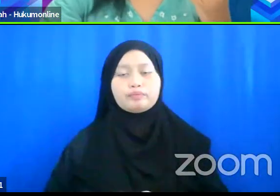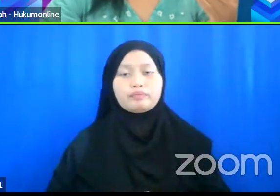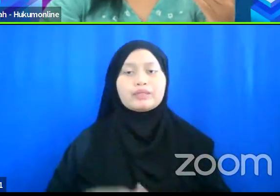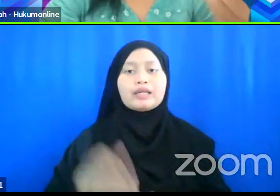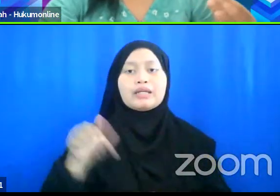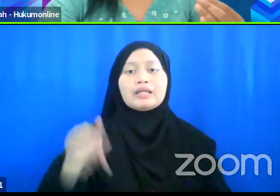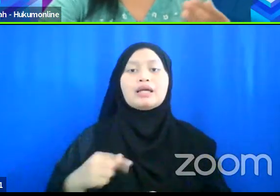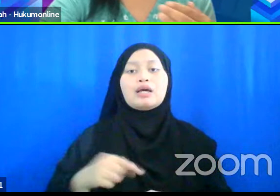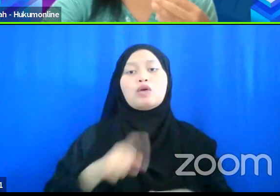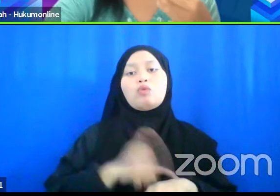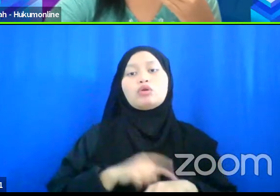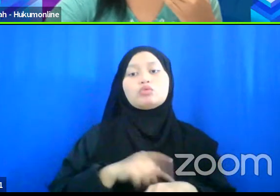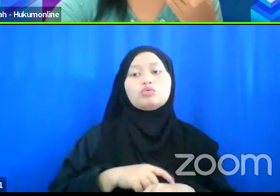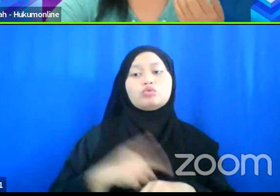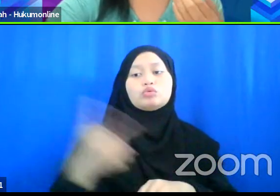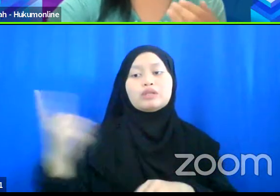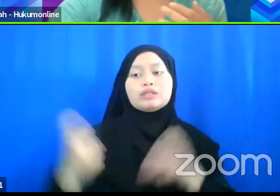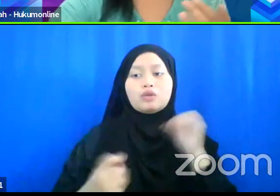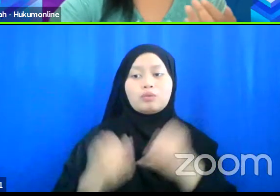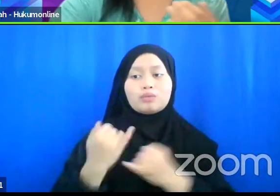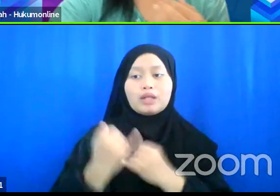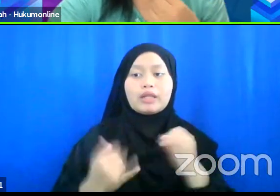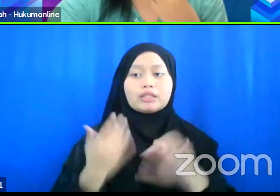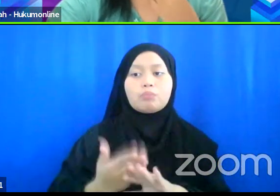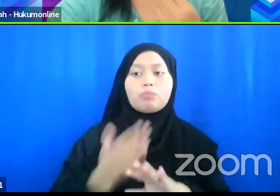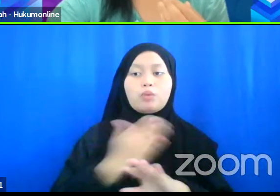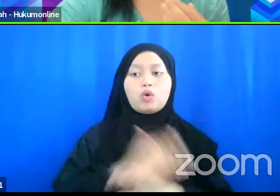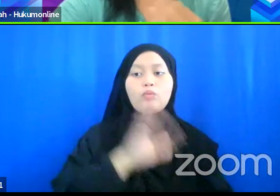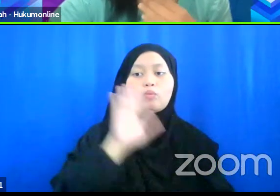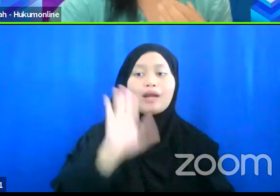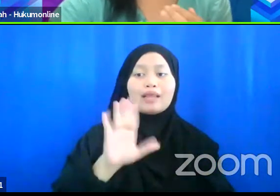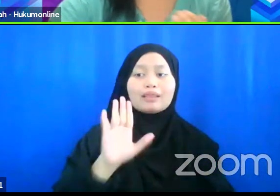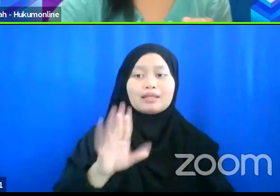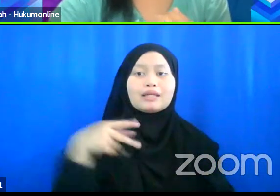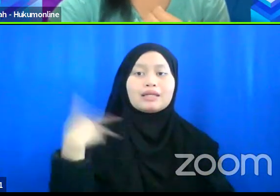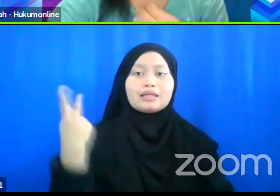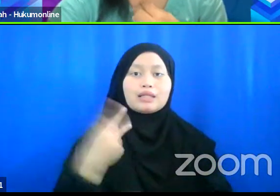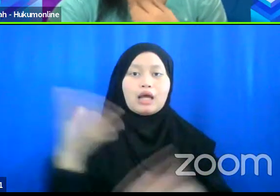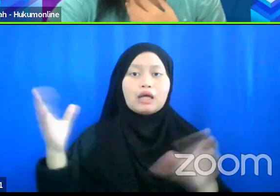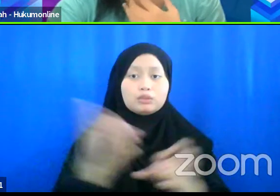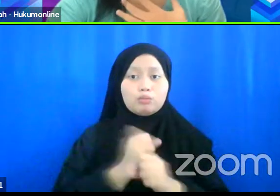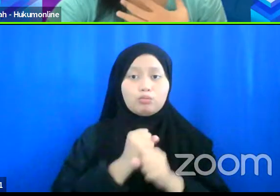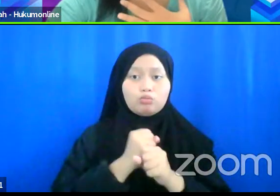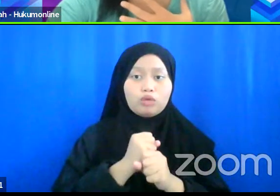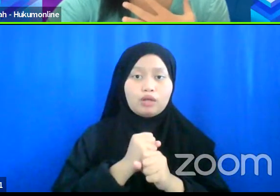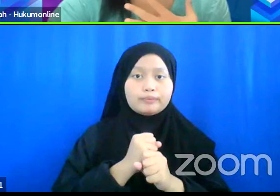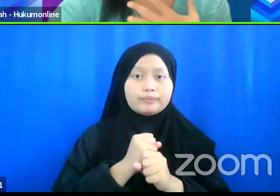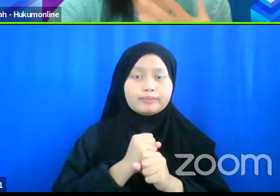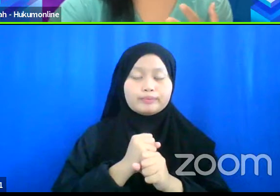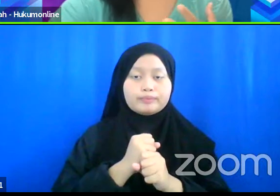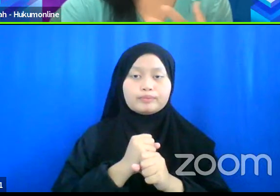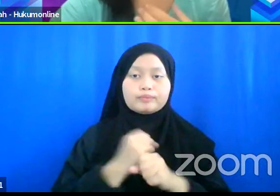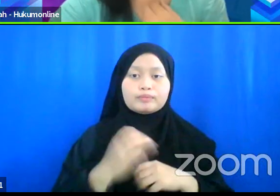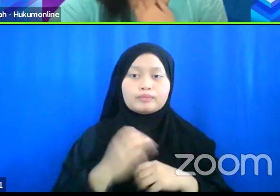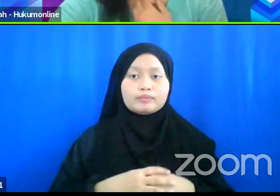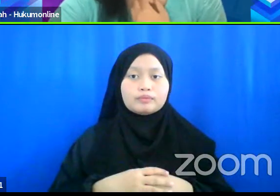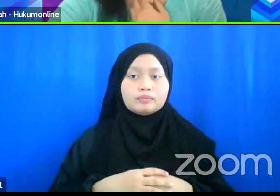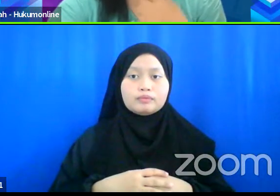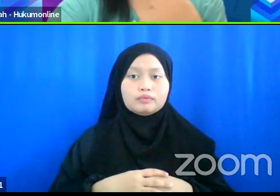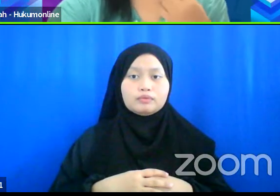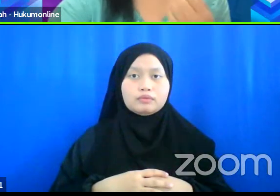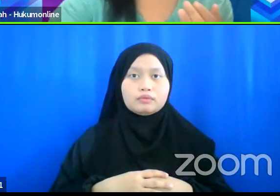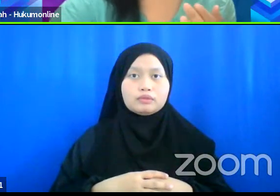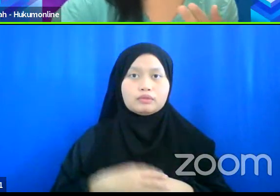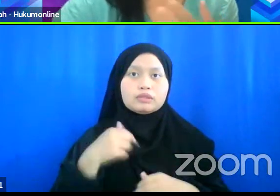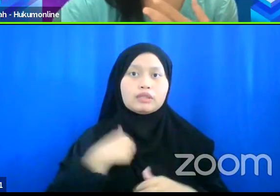terakhir untuk pertanyaan sebelum nanti kita simpulkan RAM terakhir dan juga